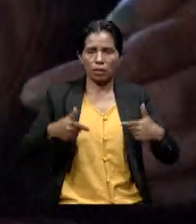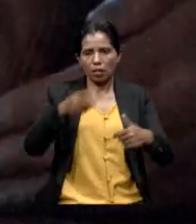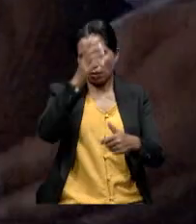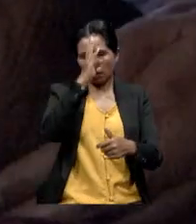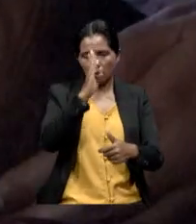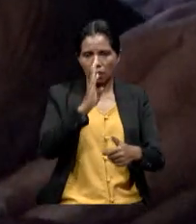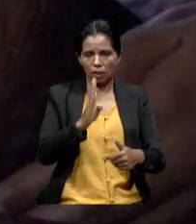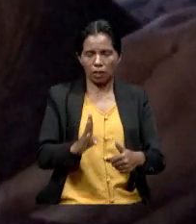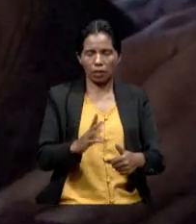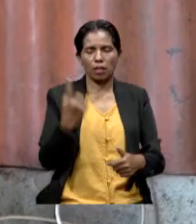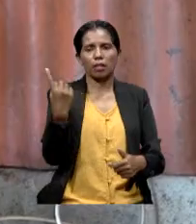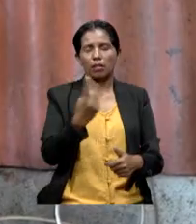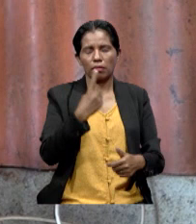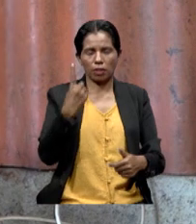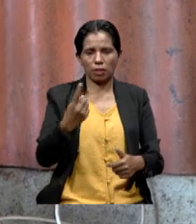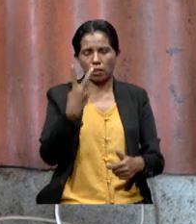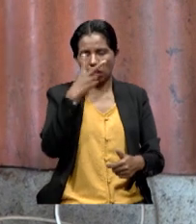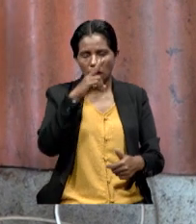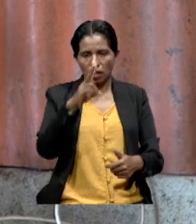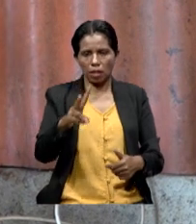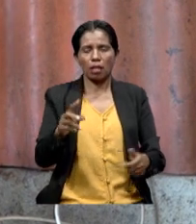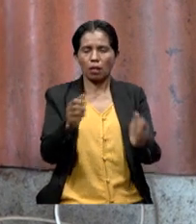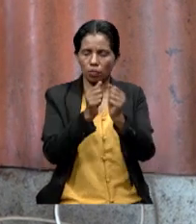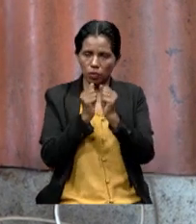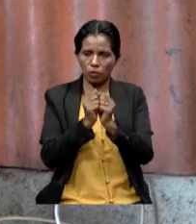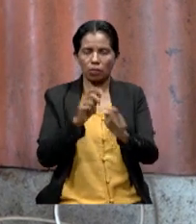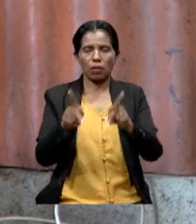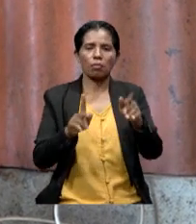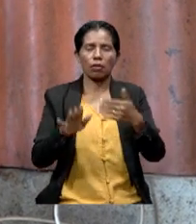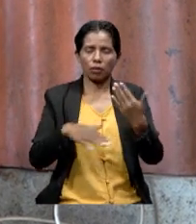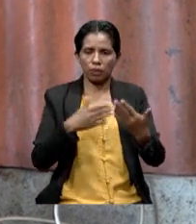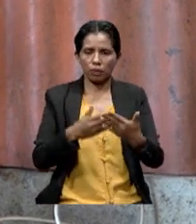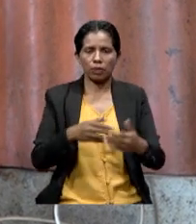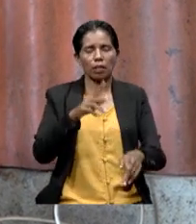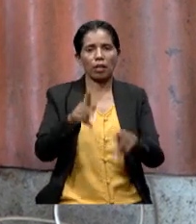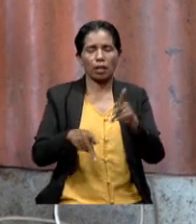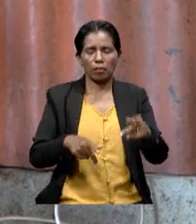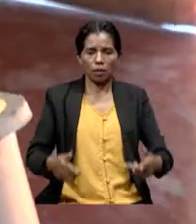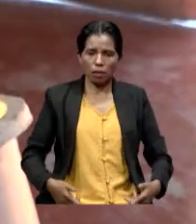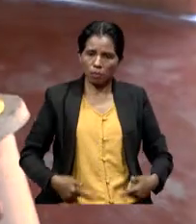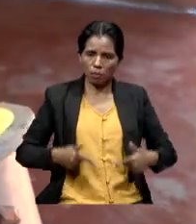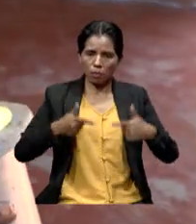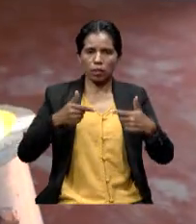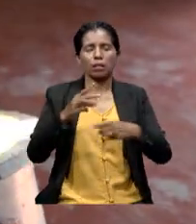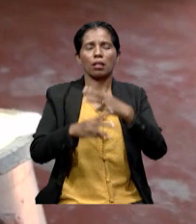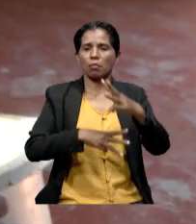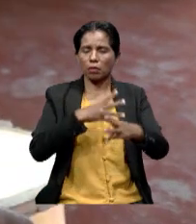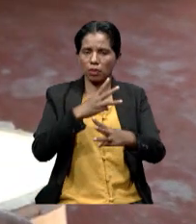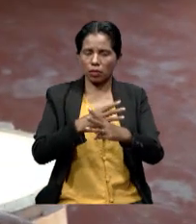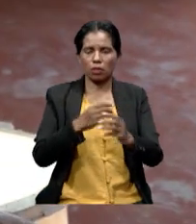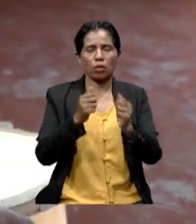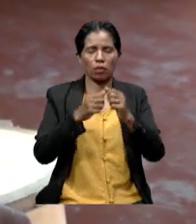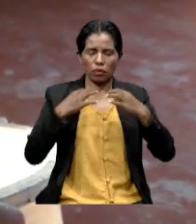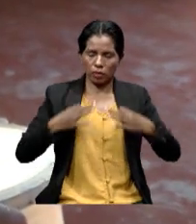maromak sempre akompanya nia kreatura sira. Ema kreatura moris iha mundu ne ho kondisaun